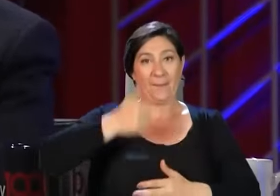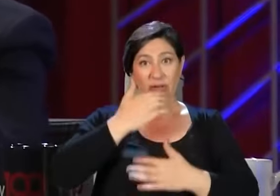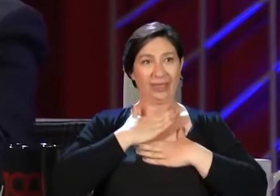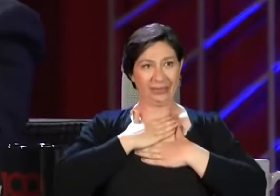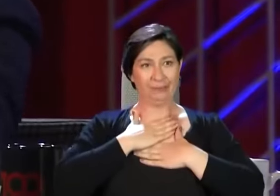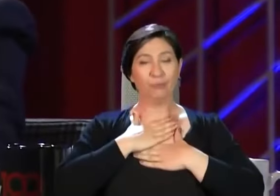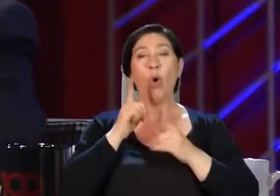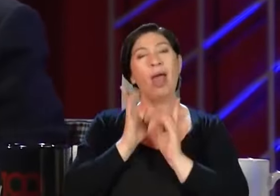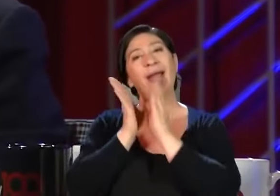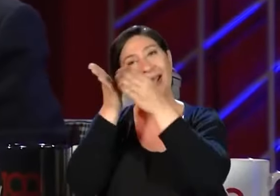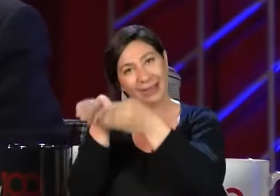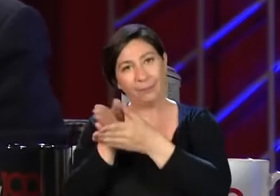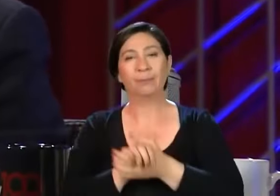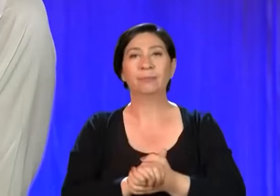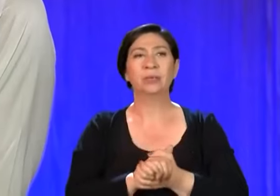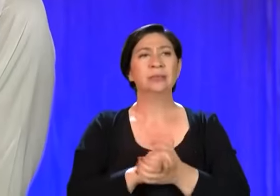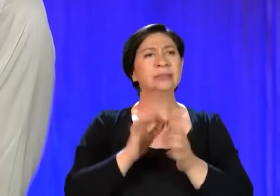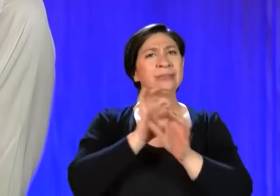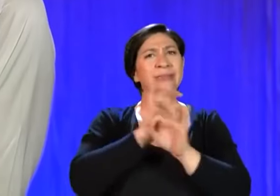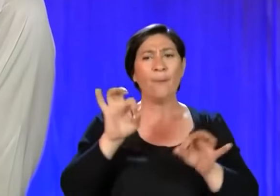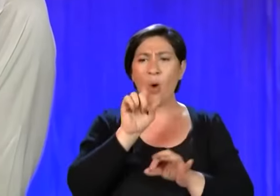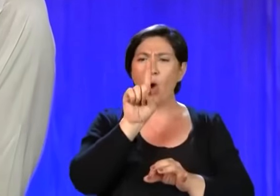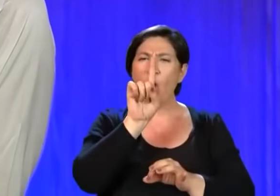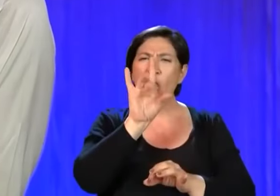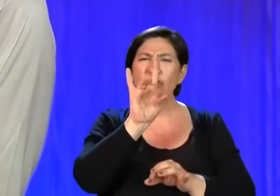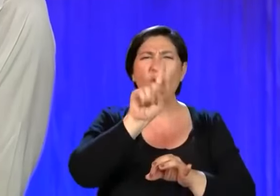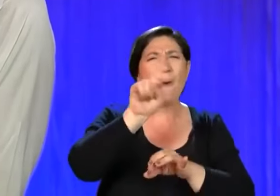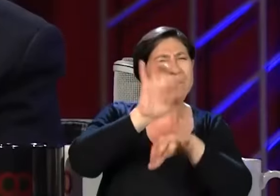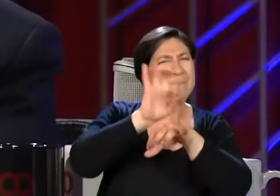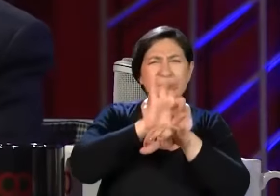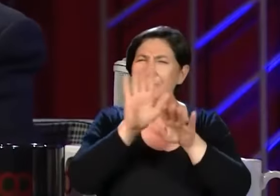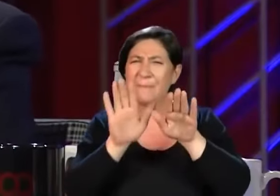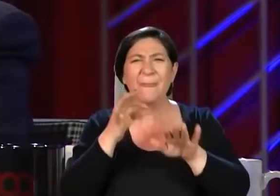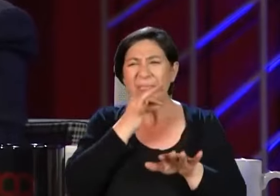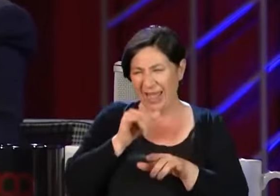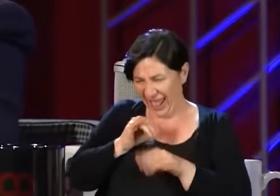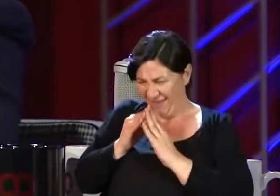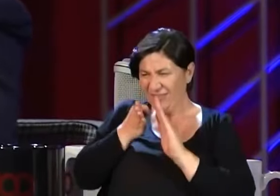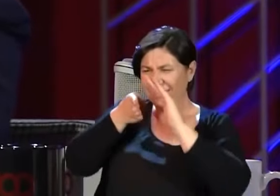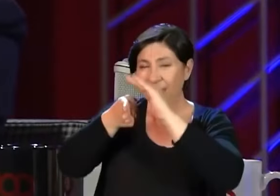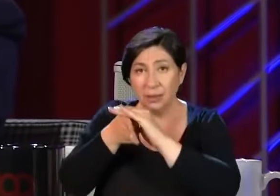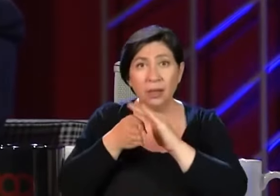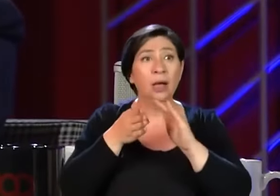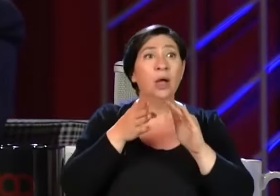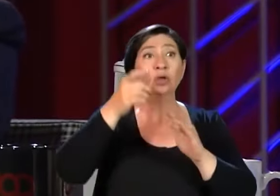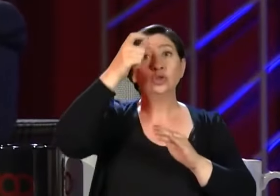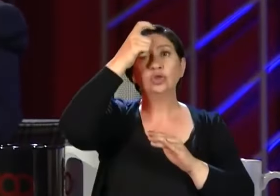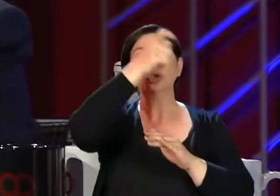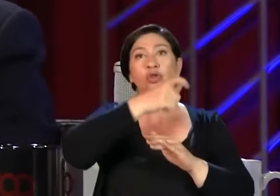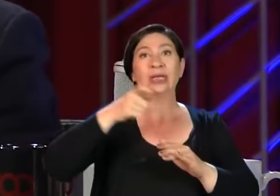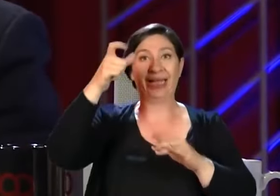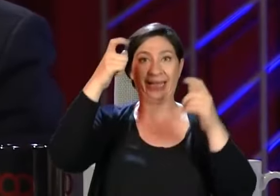başkanıydım. Tabii oraya gittiğimde tam eve 10-15 dakika kala eve ulaşmama malum